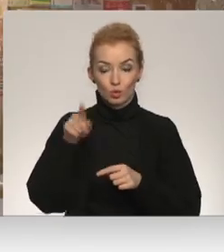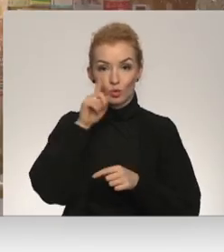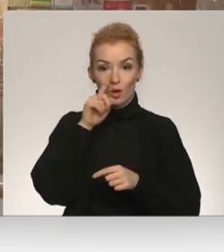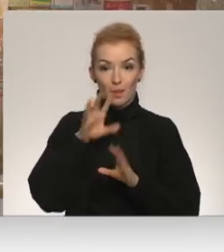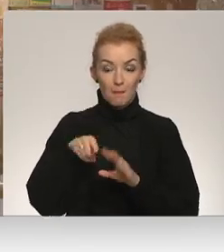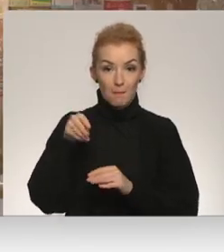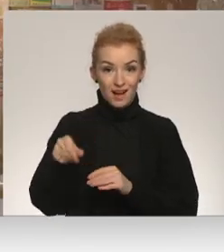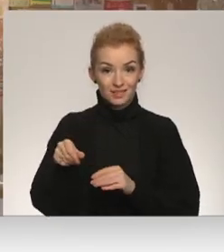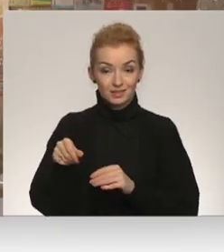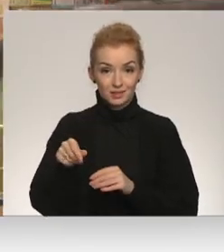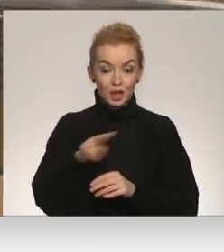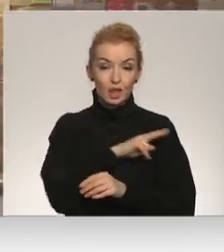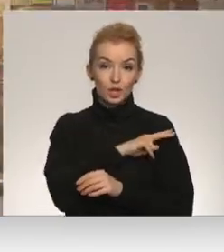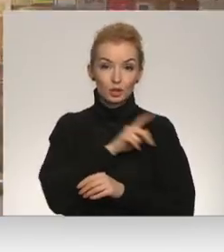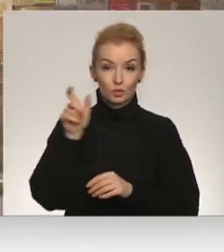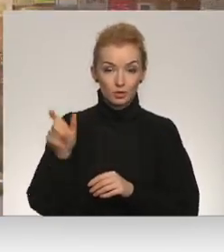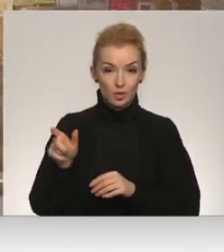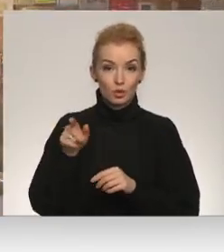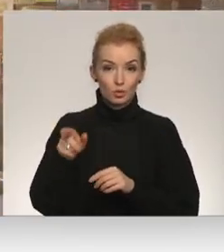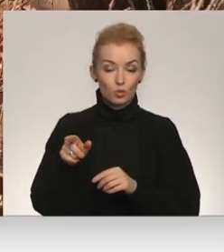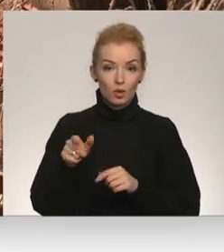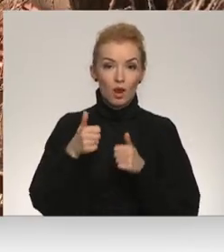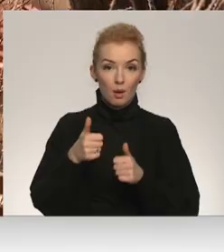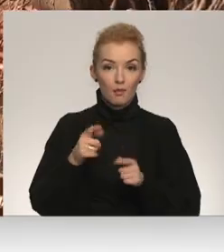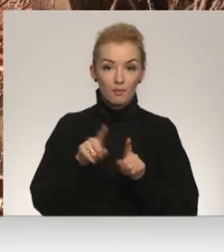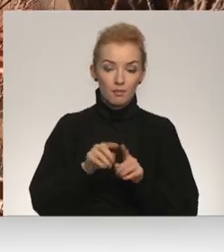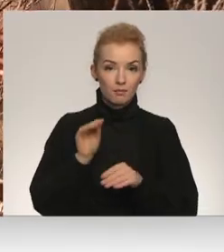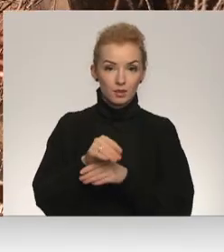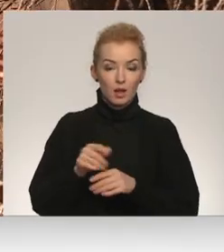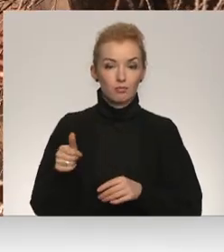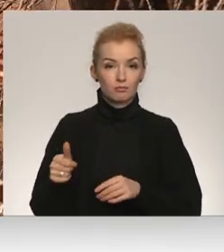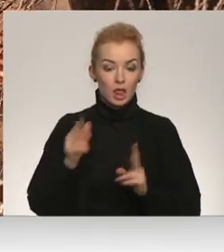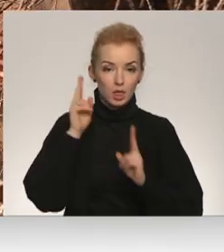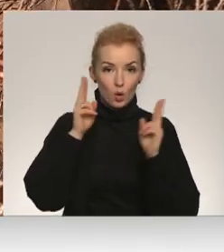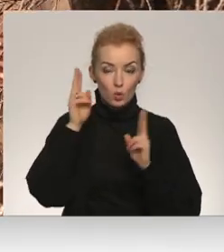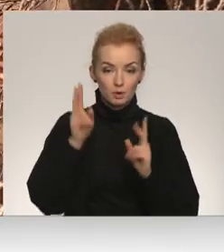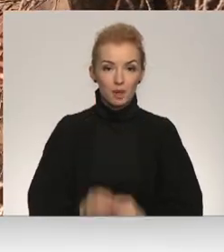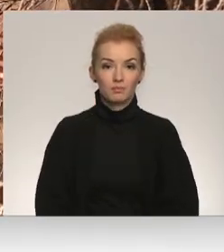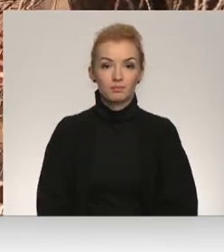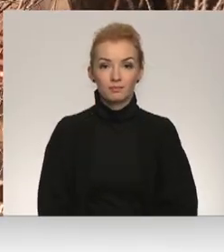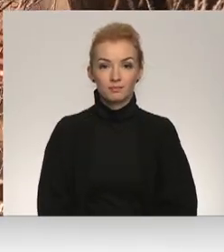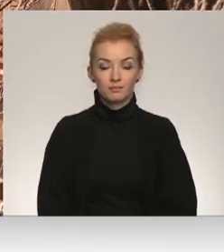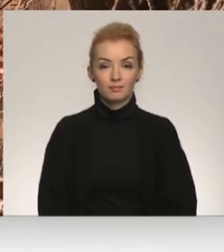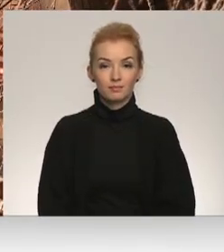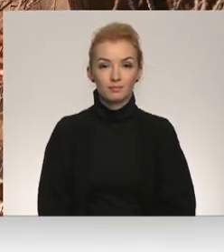maksu iekasē dežurants, lieti noder trauksmes poga. Dinija Jemeļanova, Māris Justs, RTV.